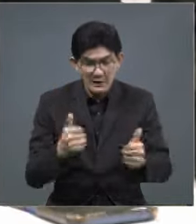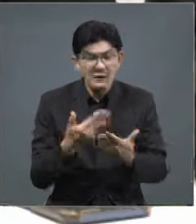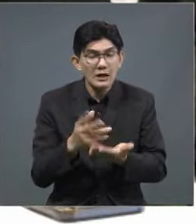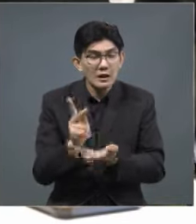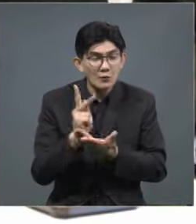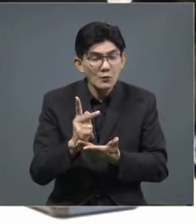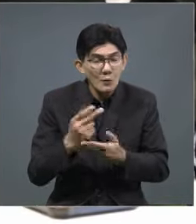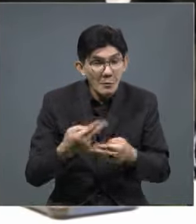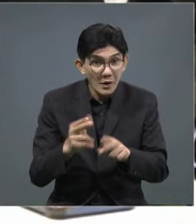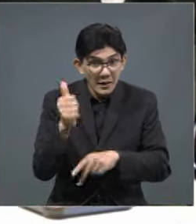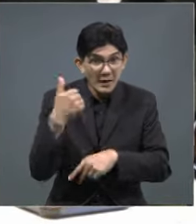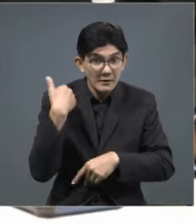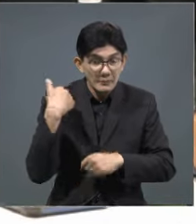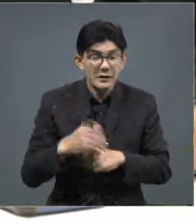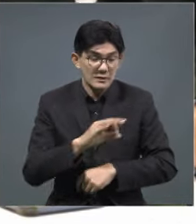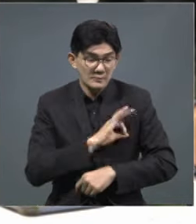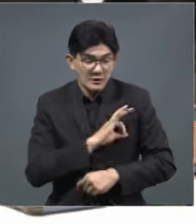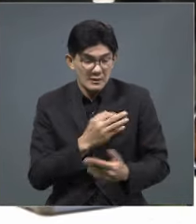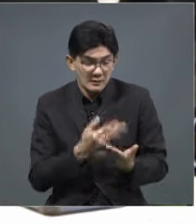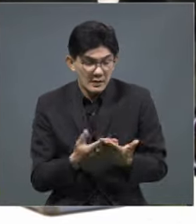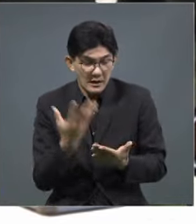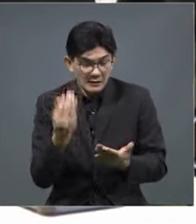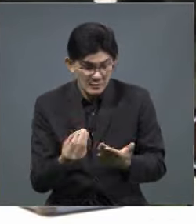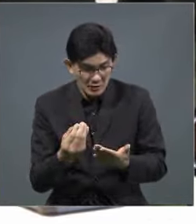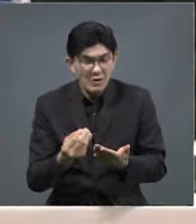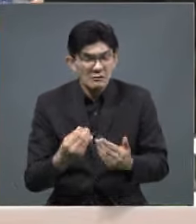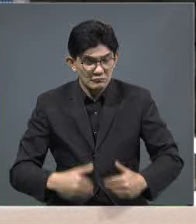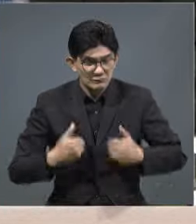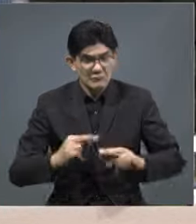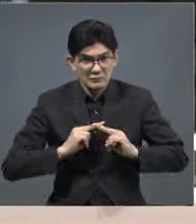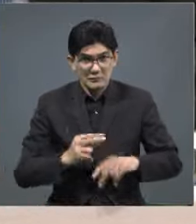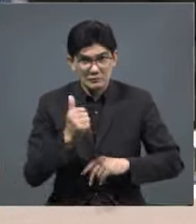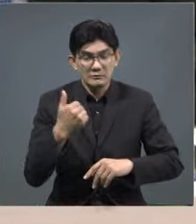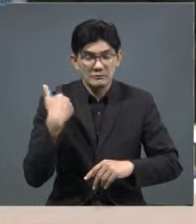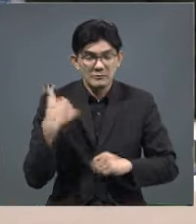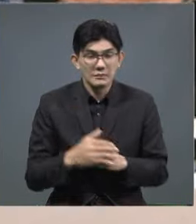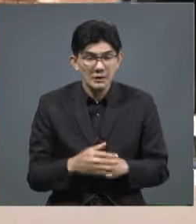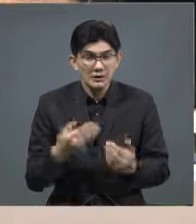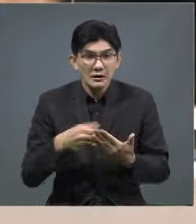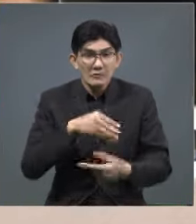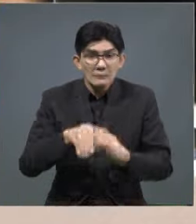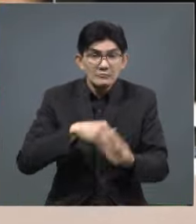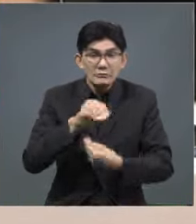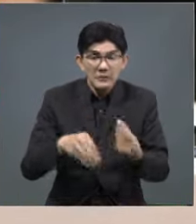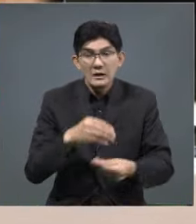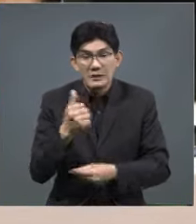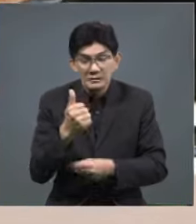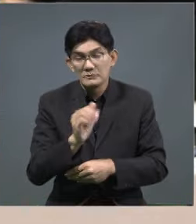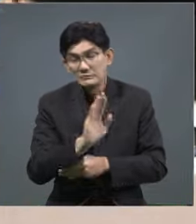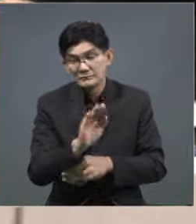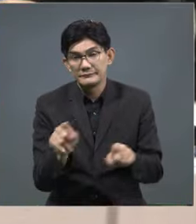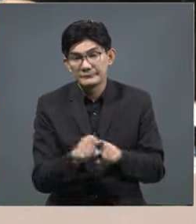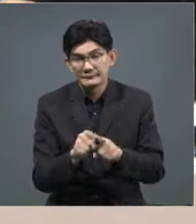ของสหกรณ์ก็จะทำให้สมาชิกมีรายได้คงเหลือเพียงพอต่อการดำรงชีพแล้วก็สร้างเสถียรภาพทางการเงินของระบบสหกรณ์ด้วย